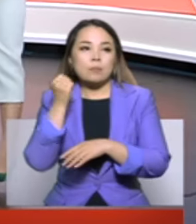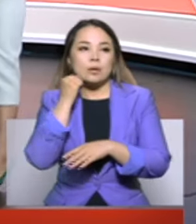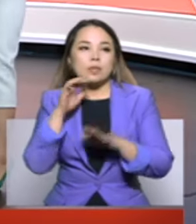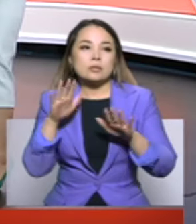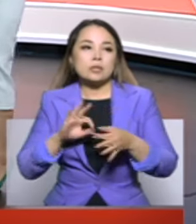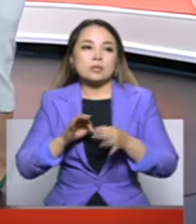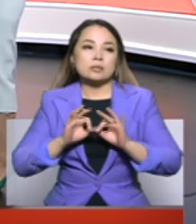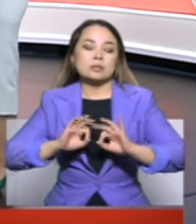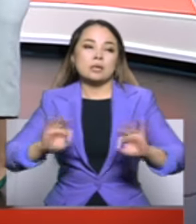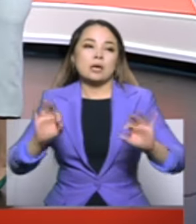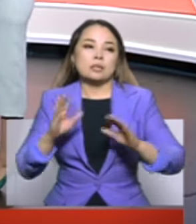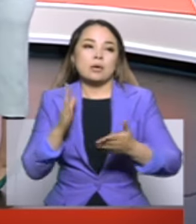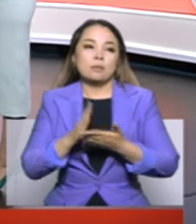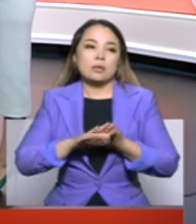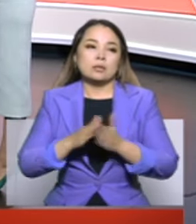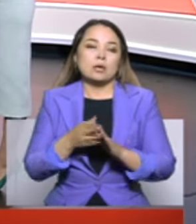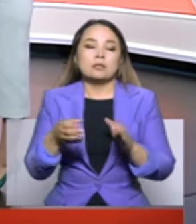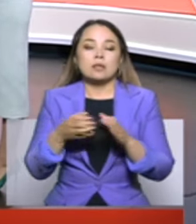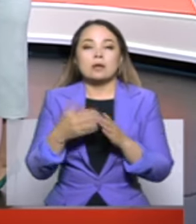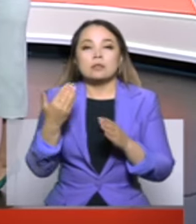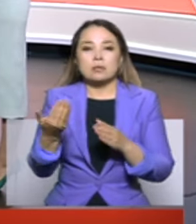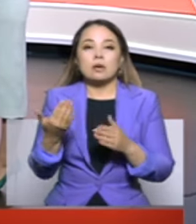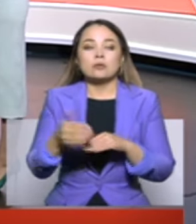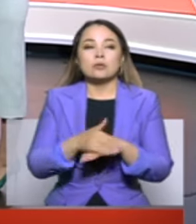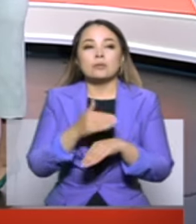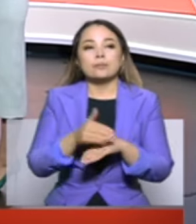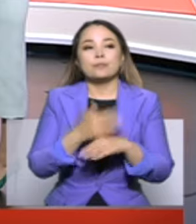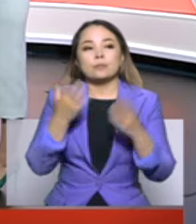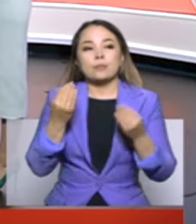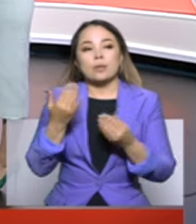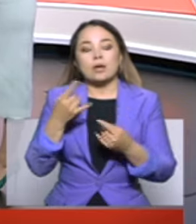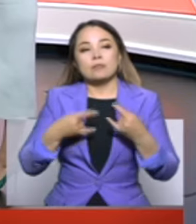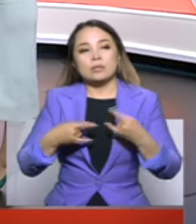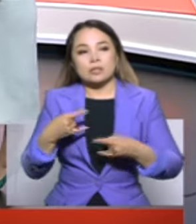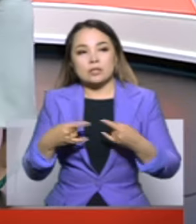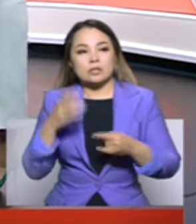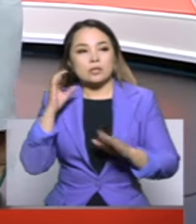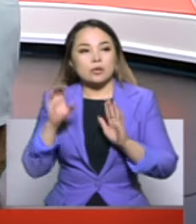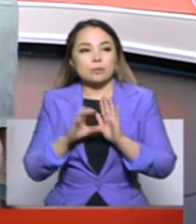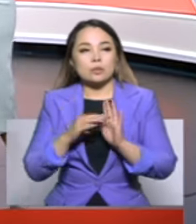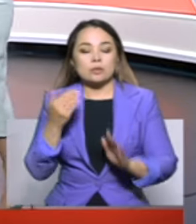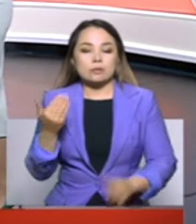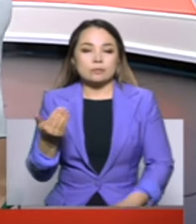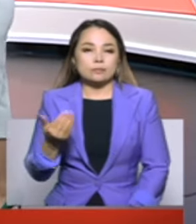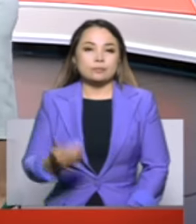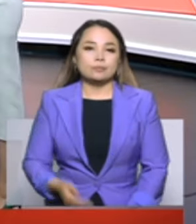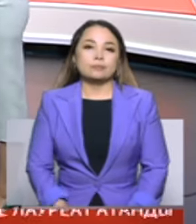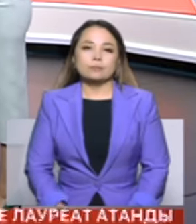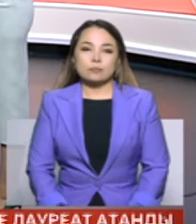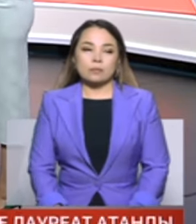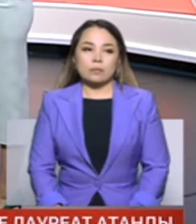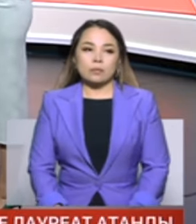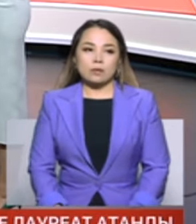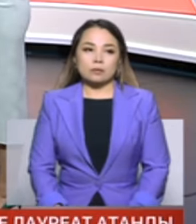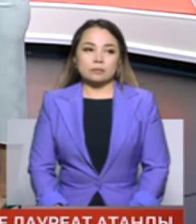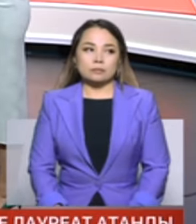меншікті тілшіміз Индира Бегайдар шығып тұр. Индира, қайырлы күн, сіз эфирдесіз. Тыңдап тұрмыз.